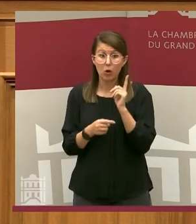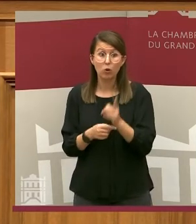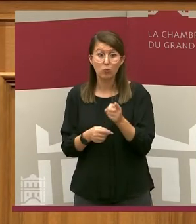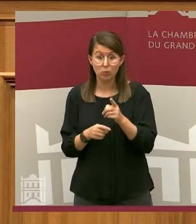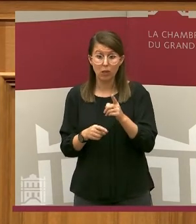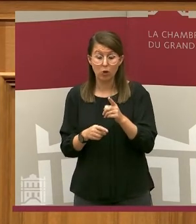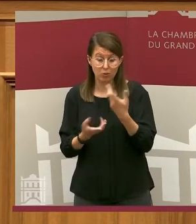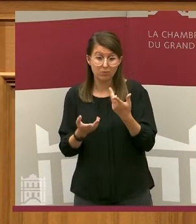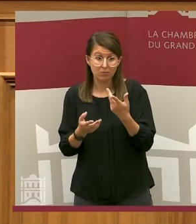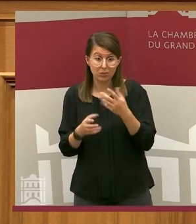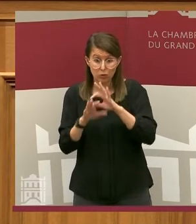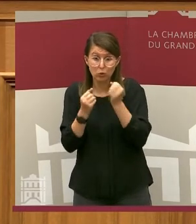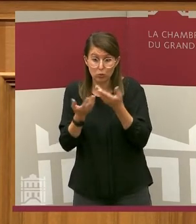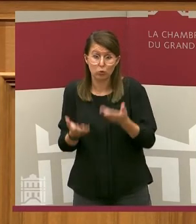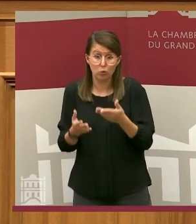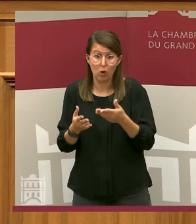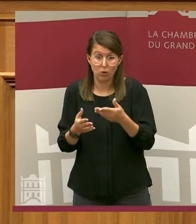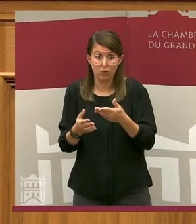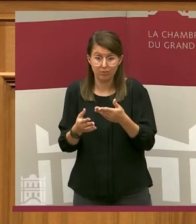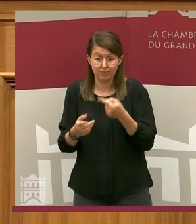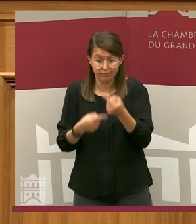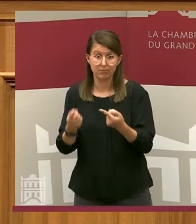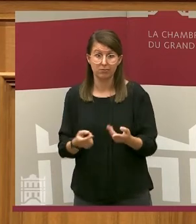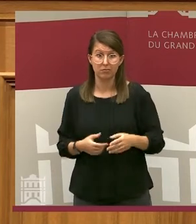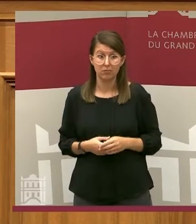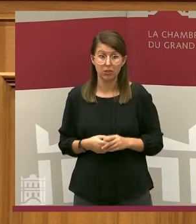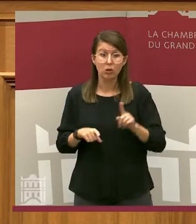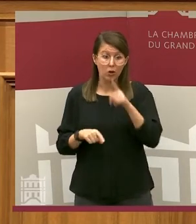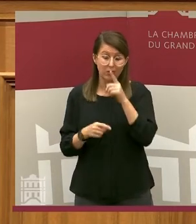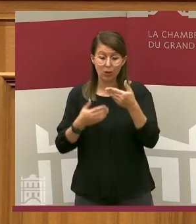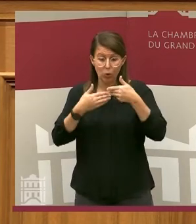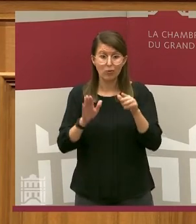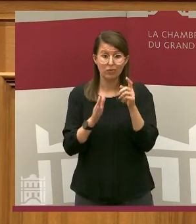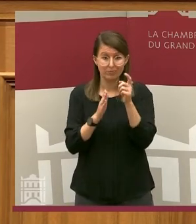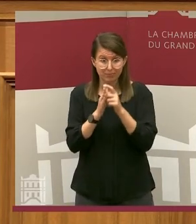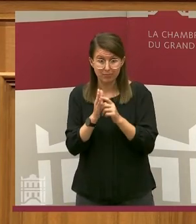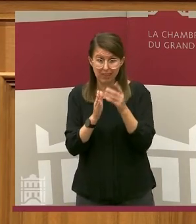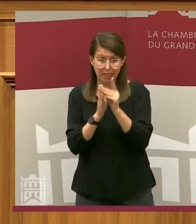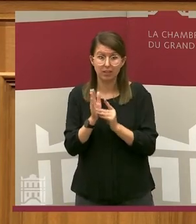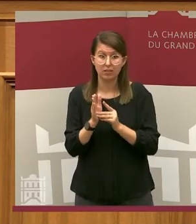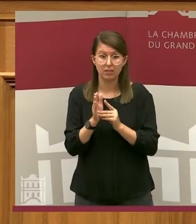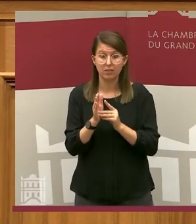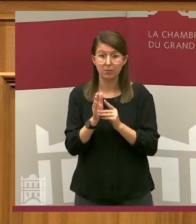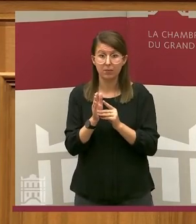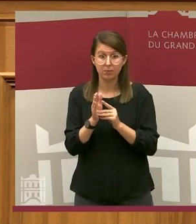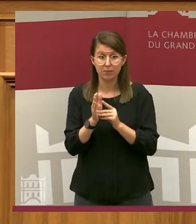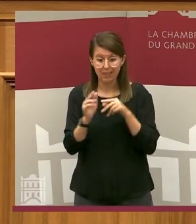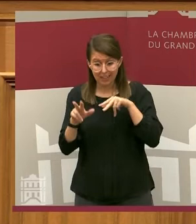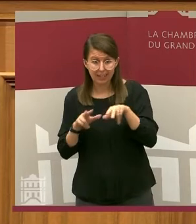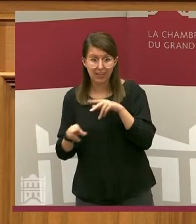exploitabel machen. Und auch wenn es um Open Source geht, mir geht das für diese Regierung Digitalisierung